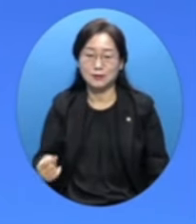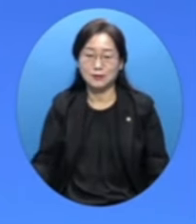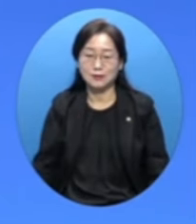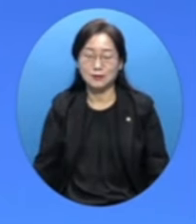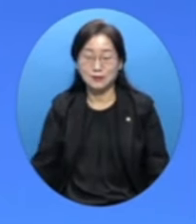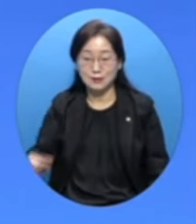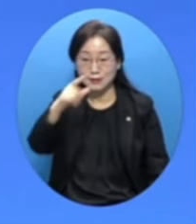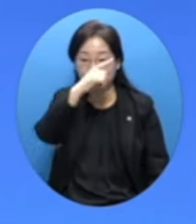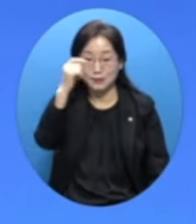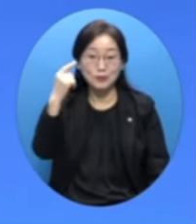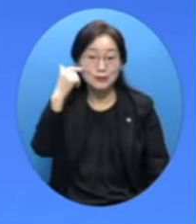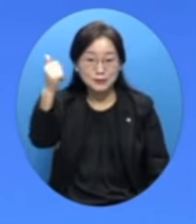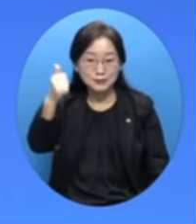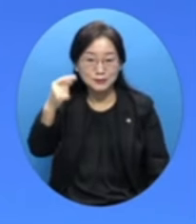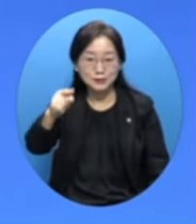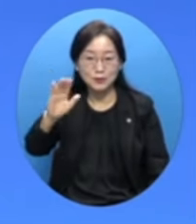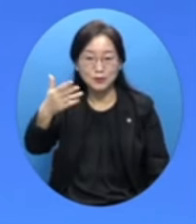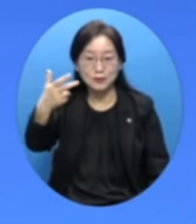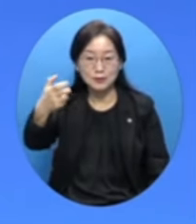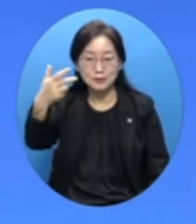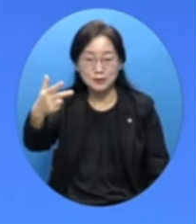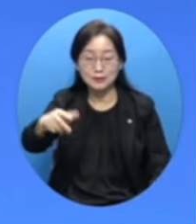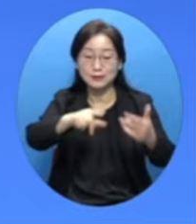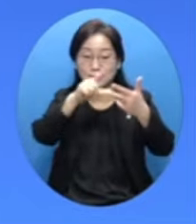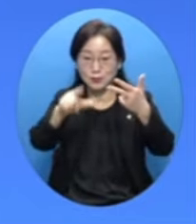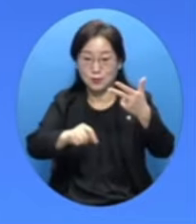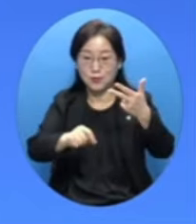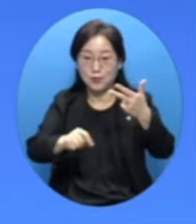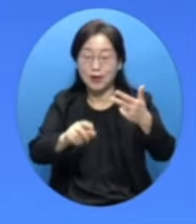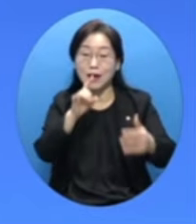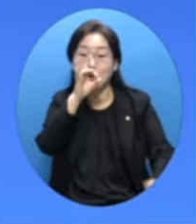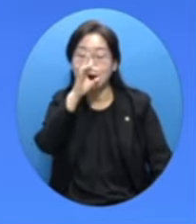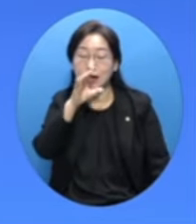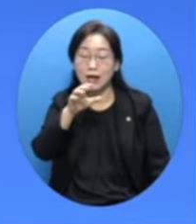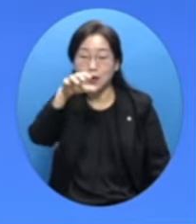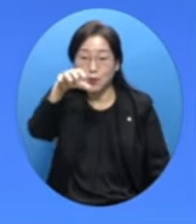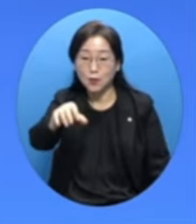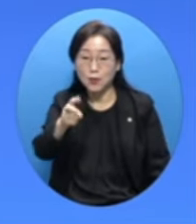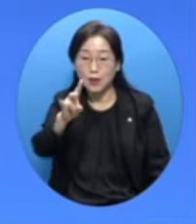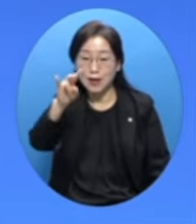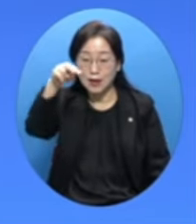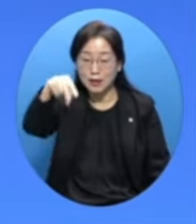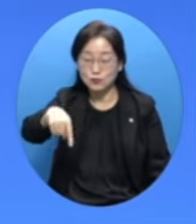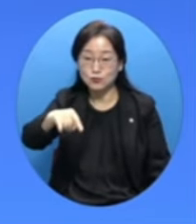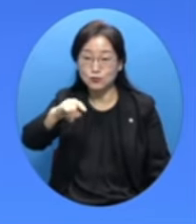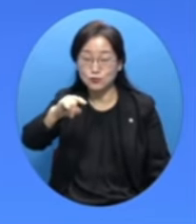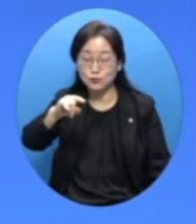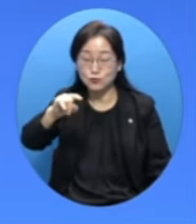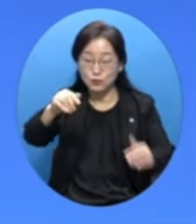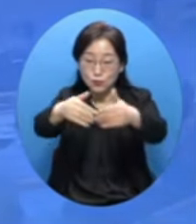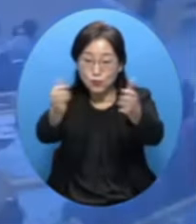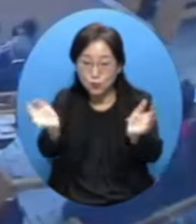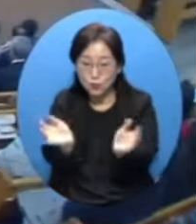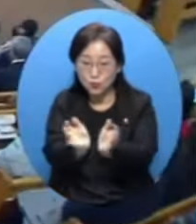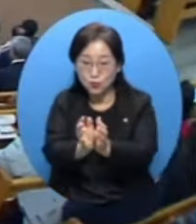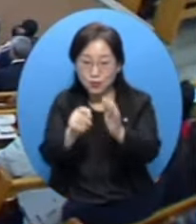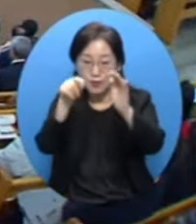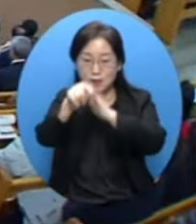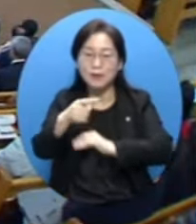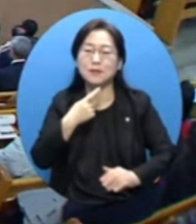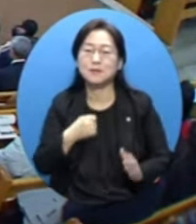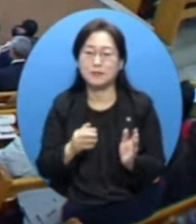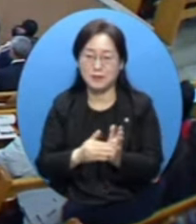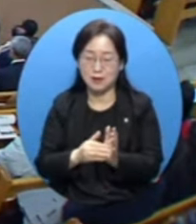제가 1977년 7월 달에 강원도 예수원에 가서 머물던 기억이 나는데 거기서는